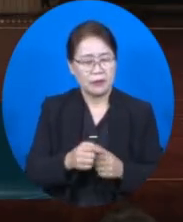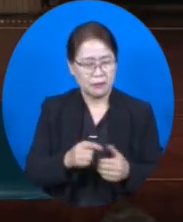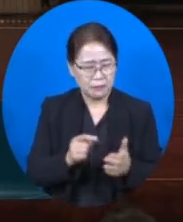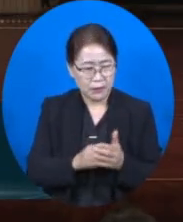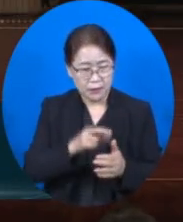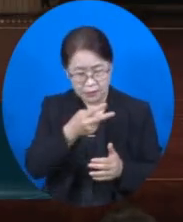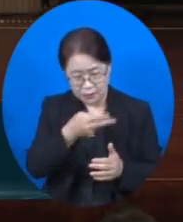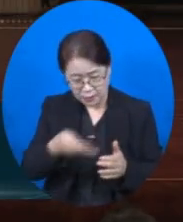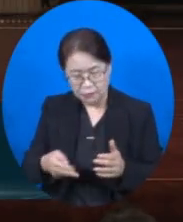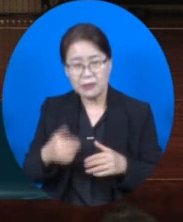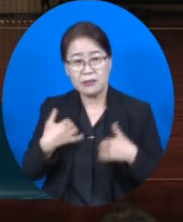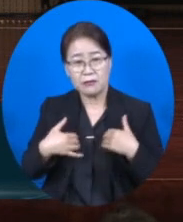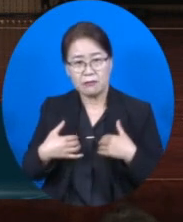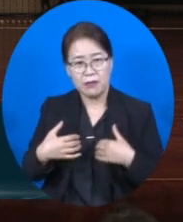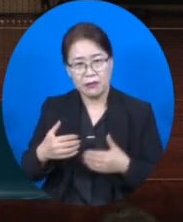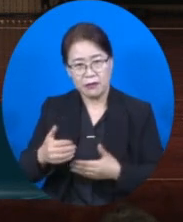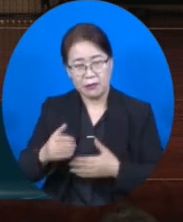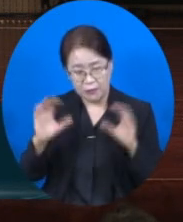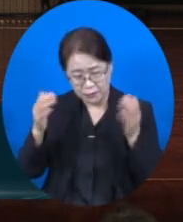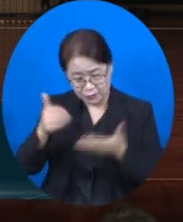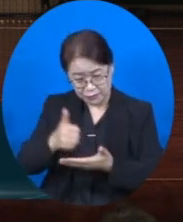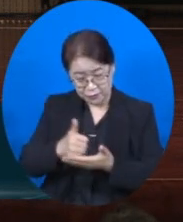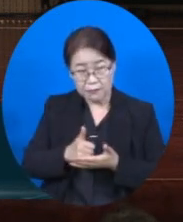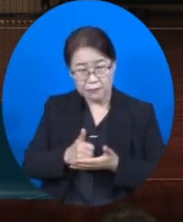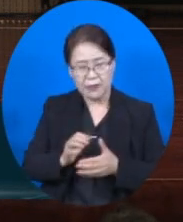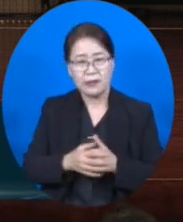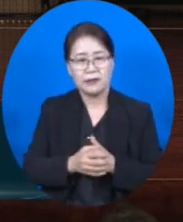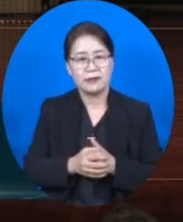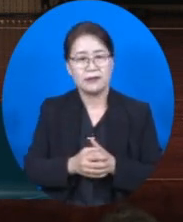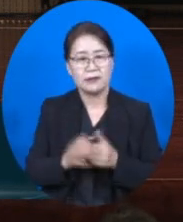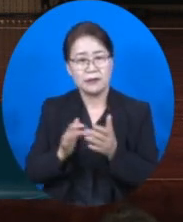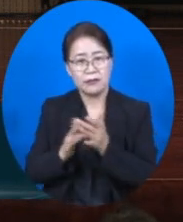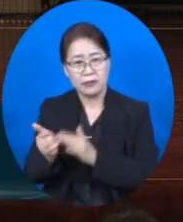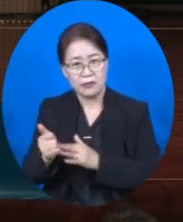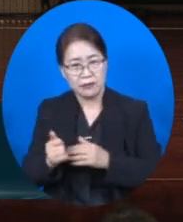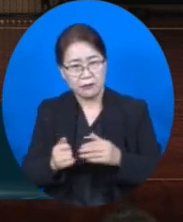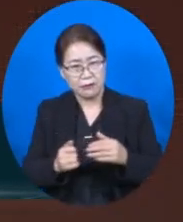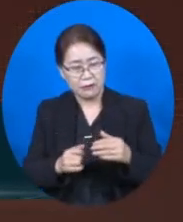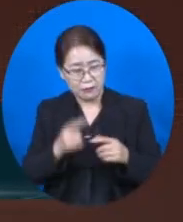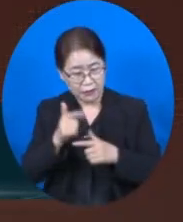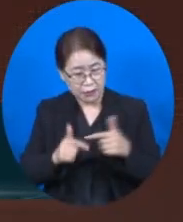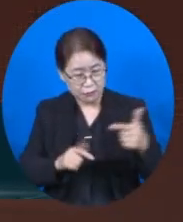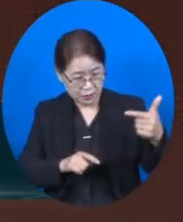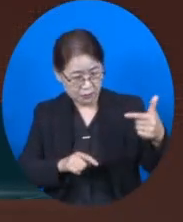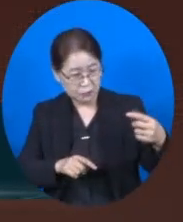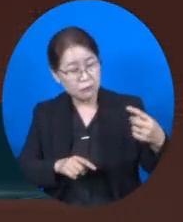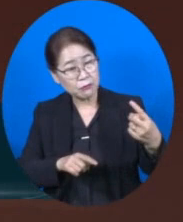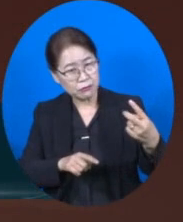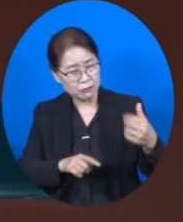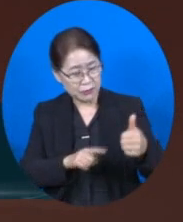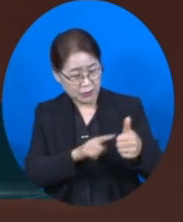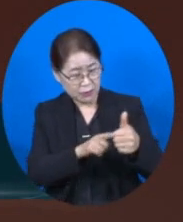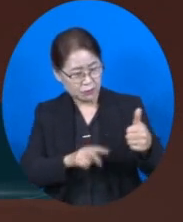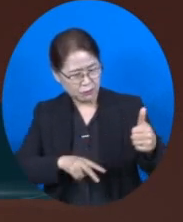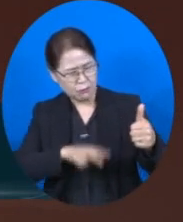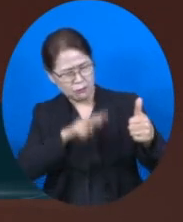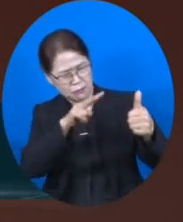급히 내려와 즐거워하며 영접하거늘 자 예수께서 나무에 있는 삭개오를 바라보시면서